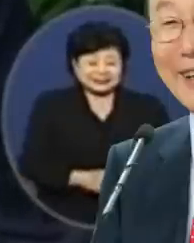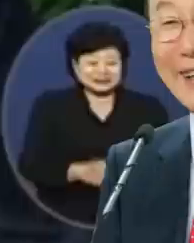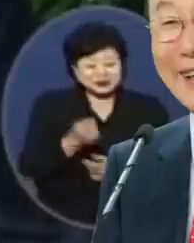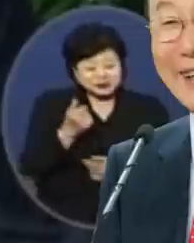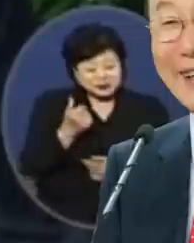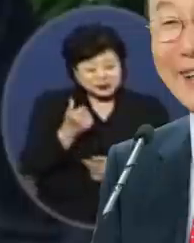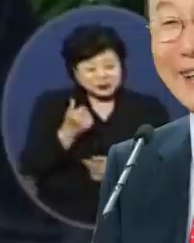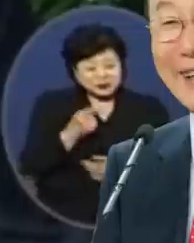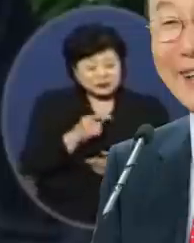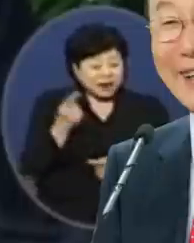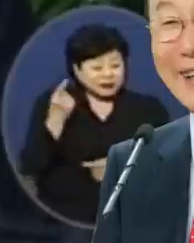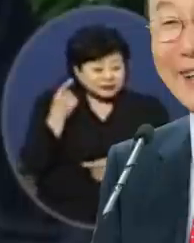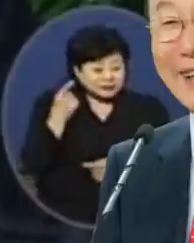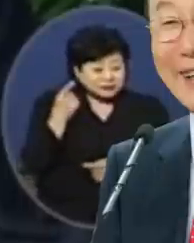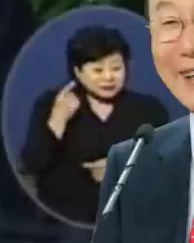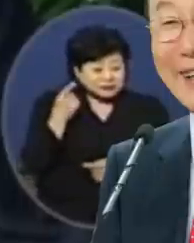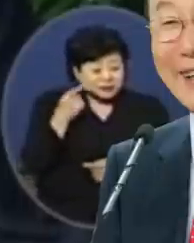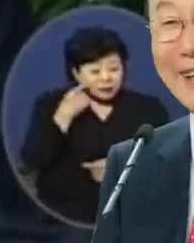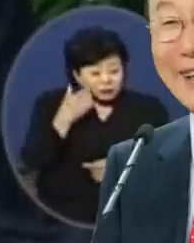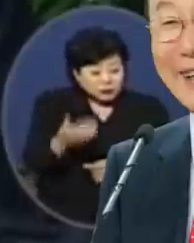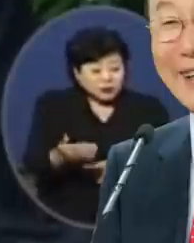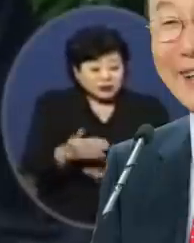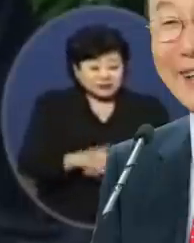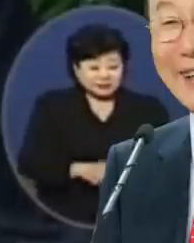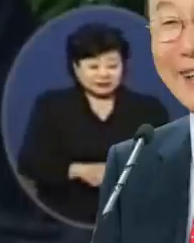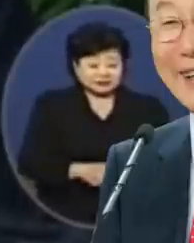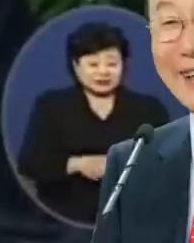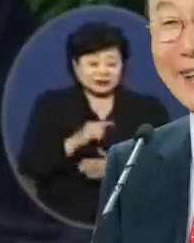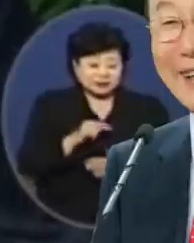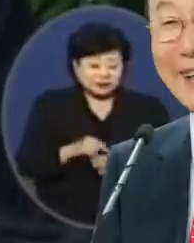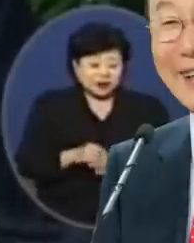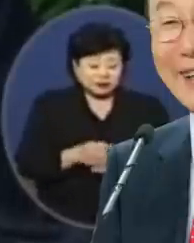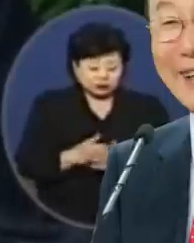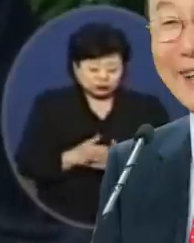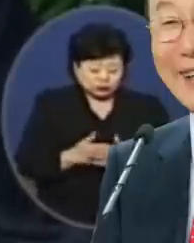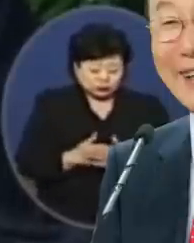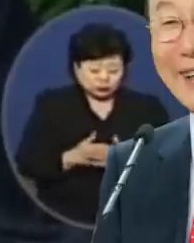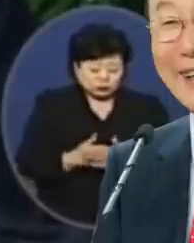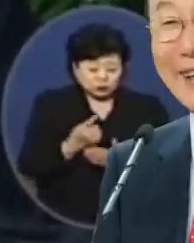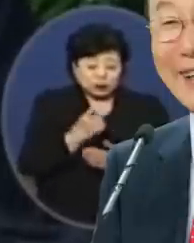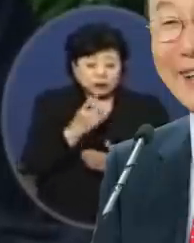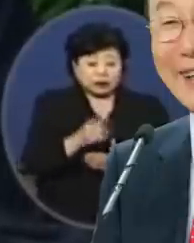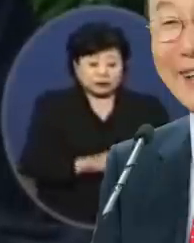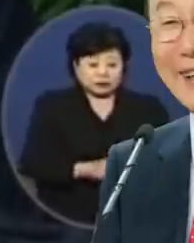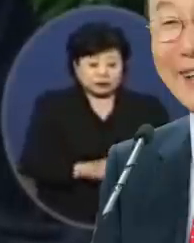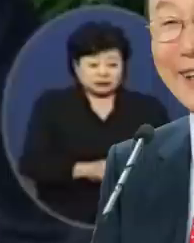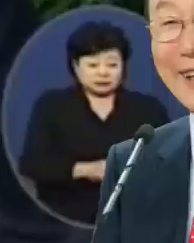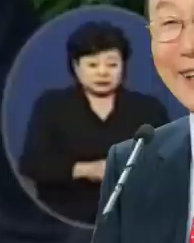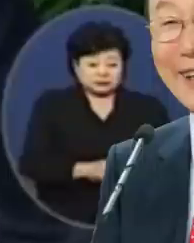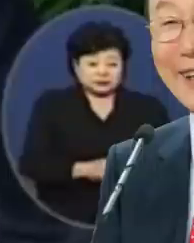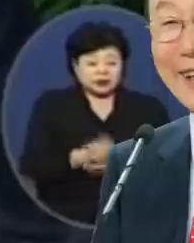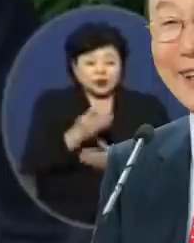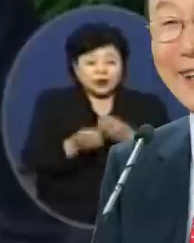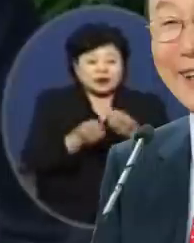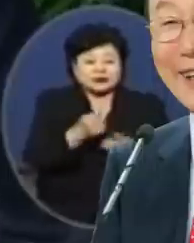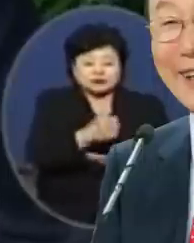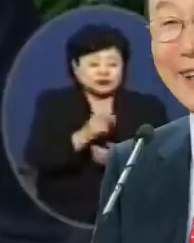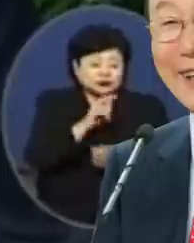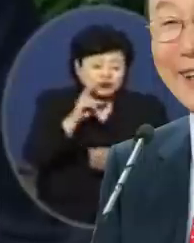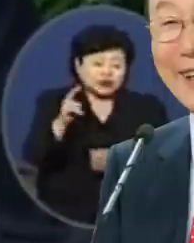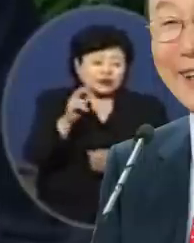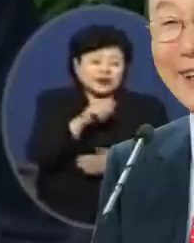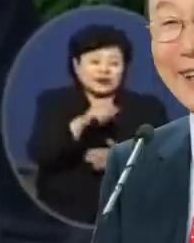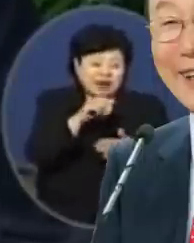조금 그 말을 자꾸 들으니까 그런 질문을 하니까 마음에 조금 두려움이 온다고요. 그래서 제가 회개를 했습니다. 주여,